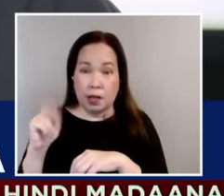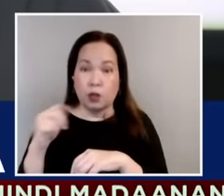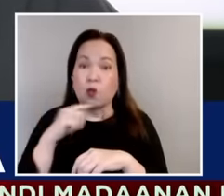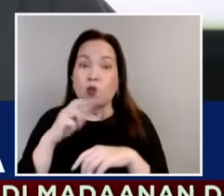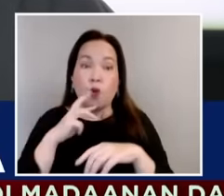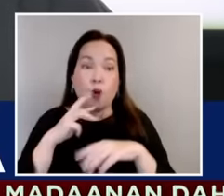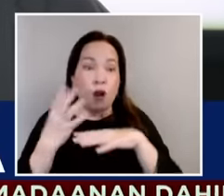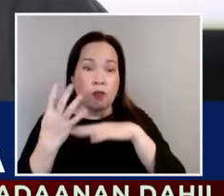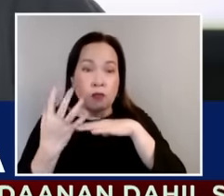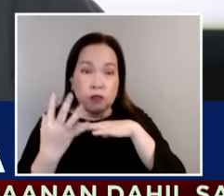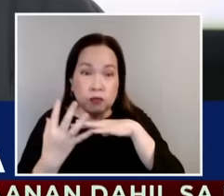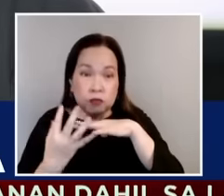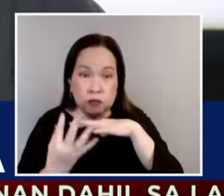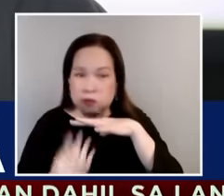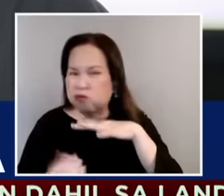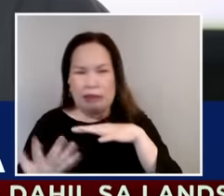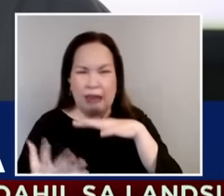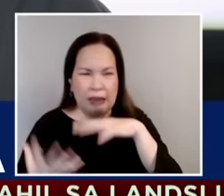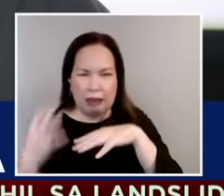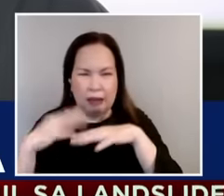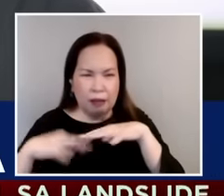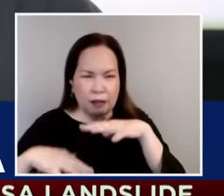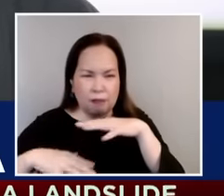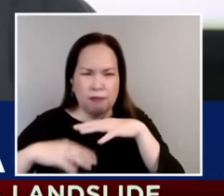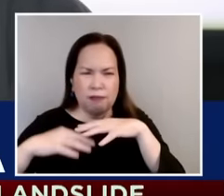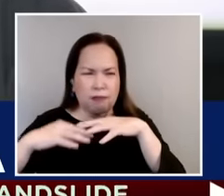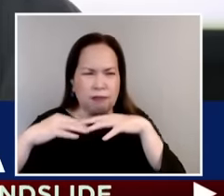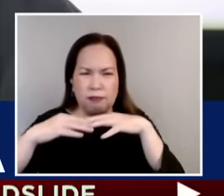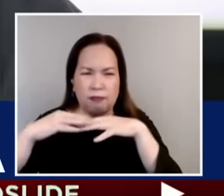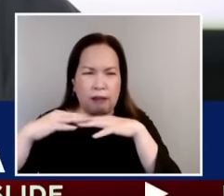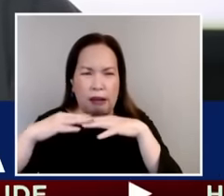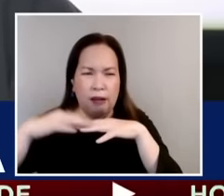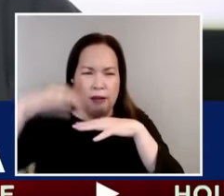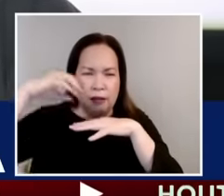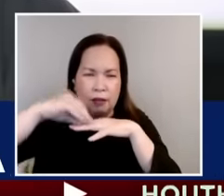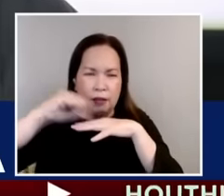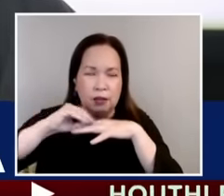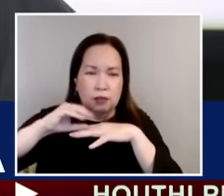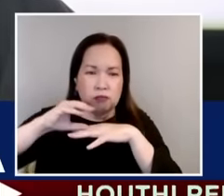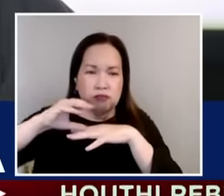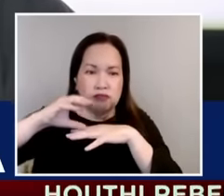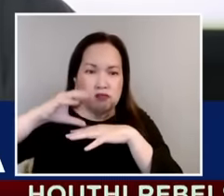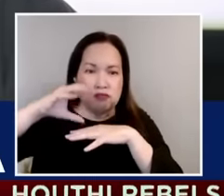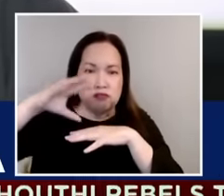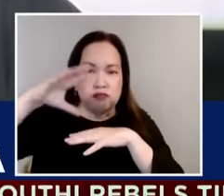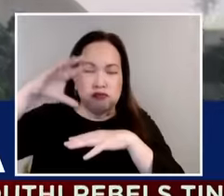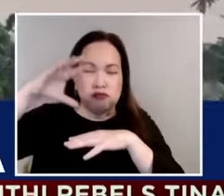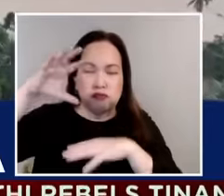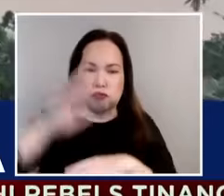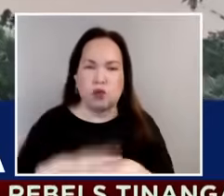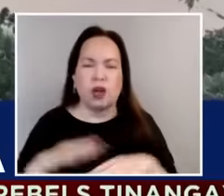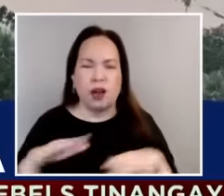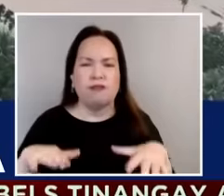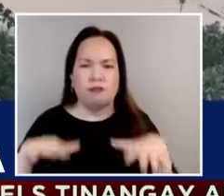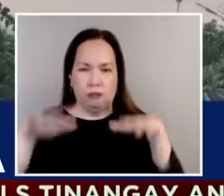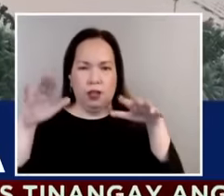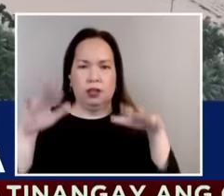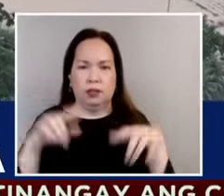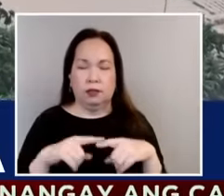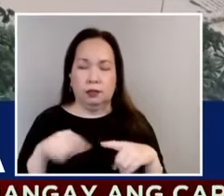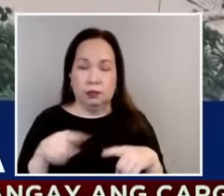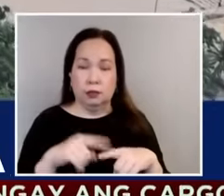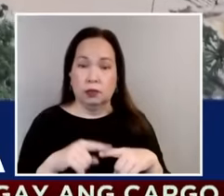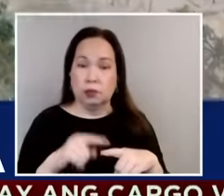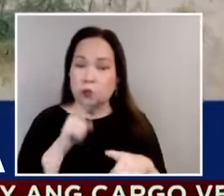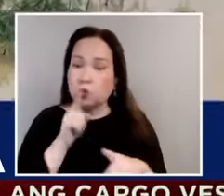nangyayari, ang lahat na bumuhos ng tubig ulan ay posible nang naging runoff or tubig baha na talaga siya. Bago man sa